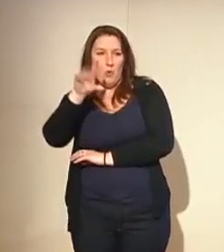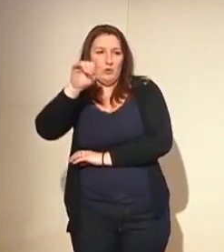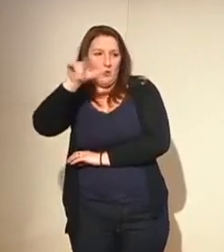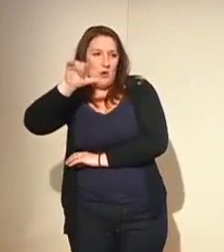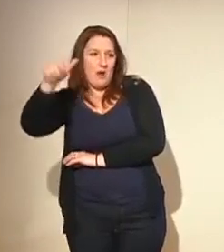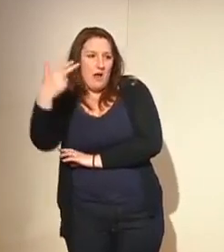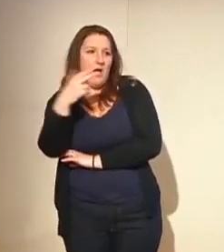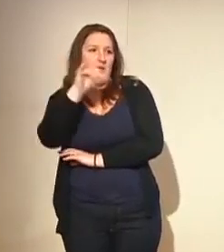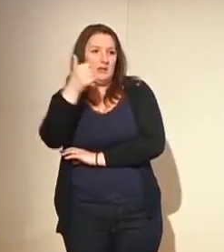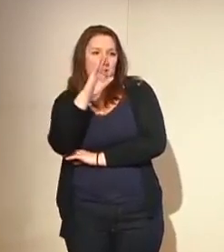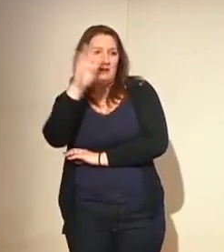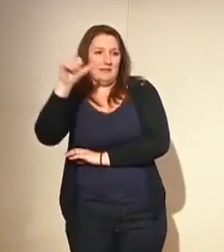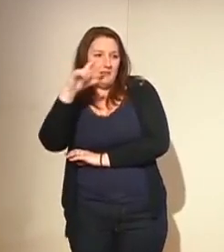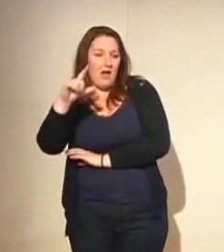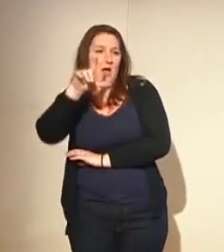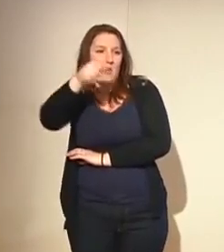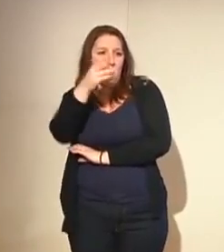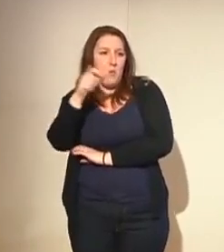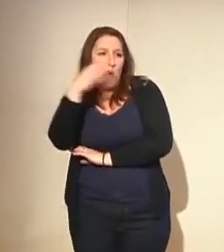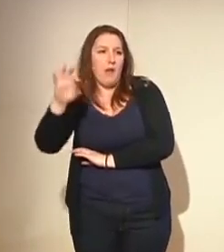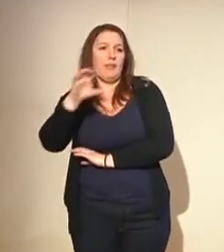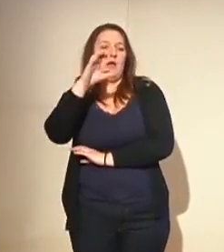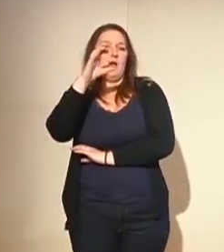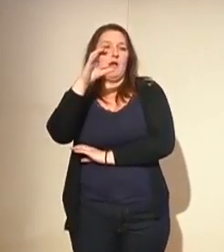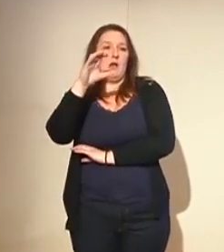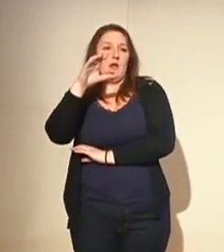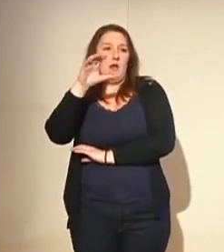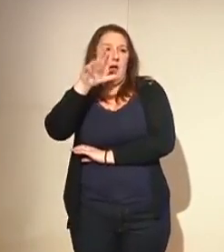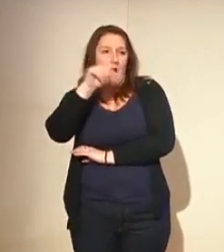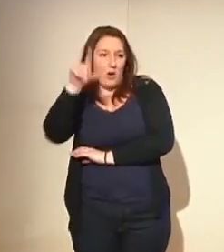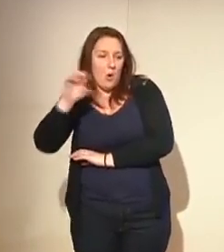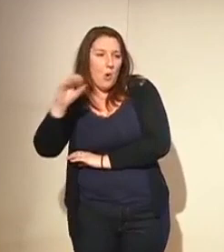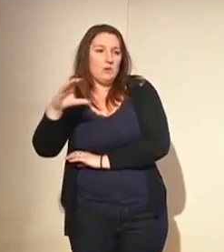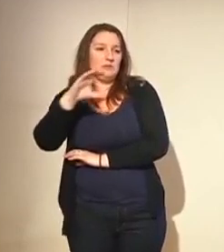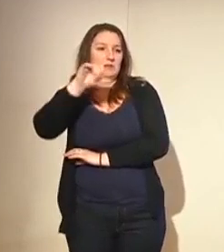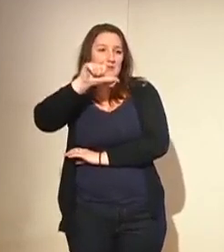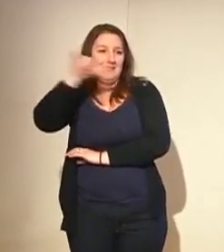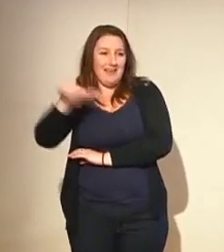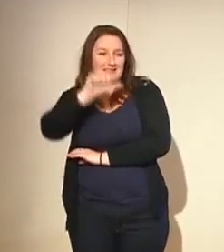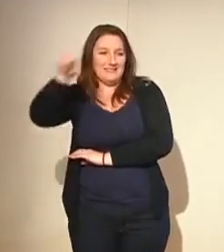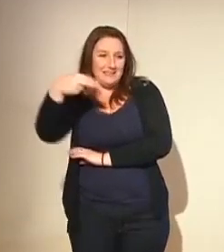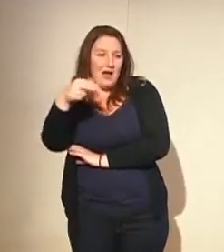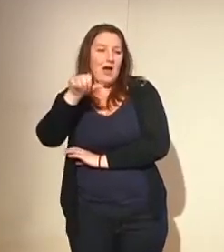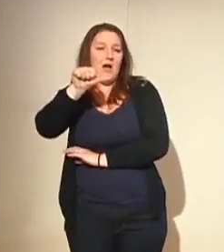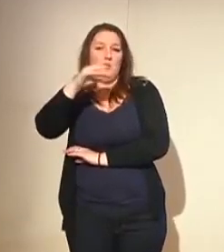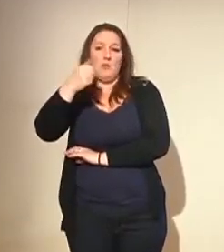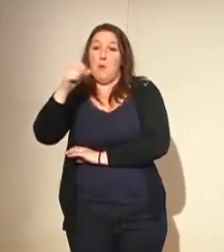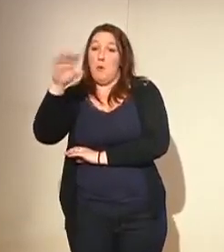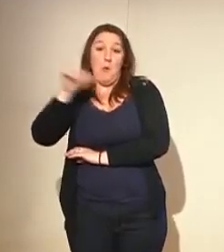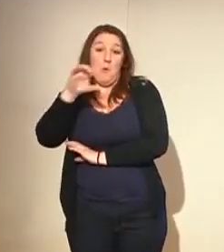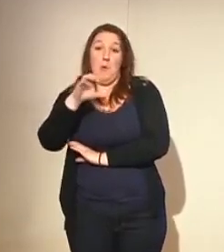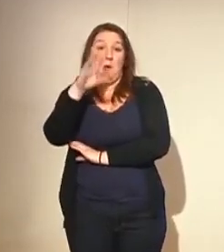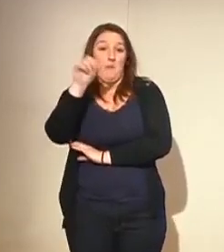Lemoine madame racose madame Richard Finot madame Yassia monsieur Noblecourt monsieur Bron monsieur Safar monsieur